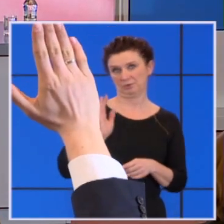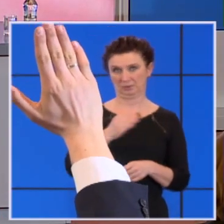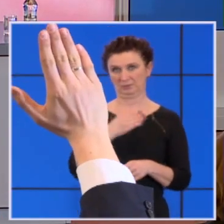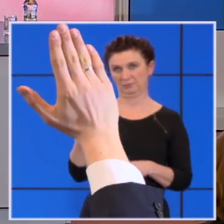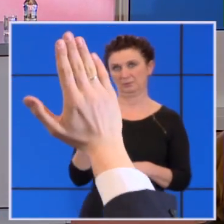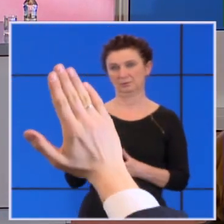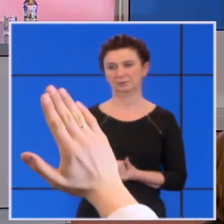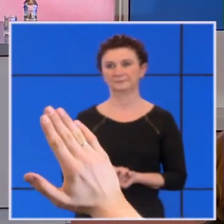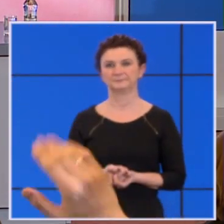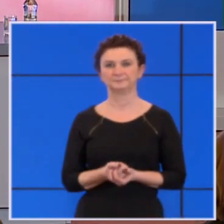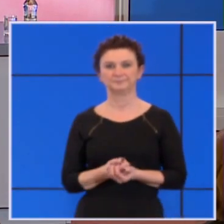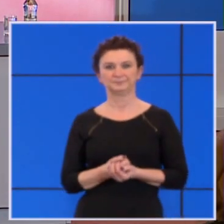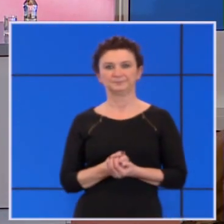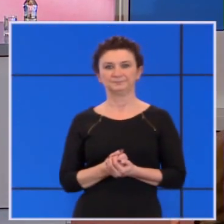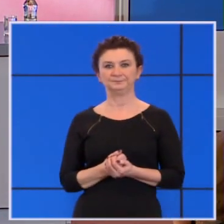Rusinowski.